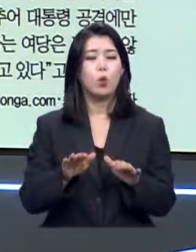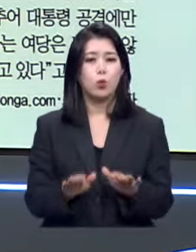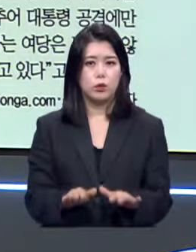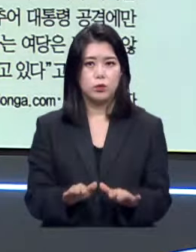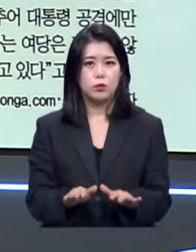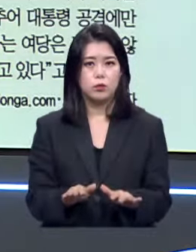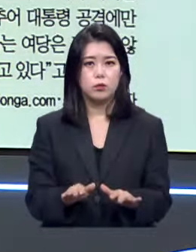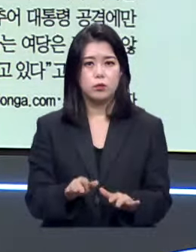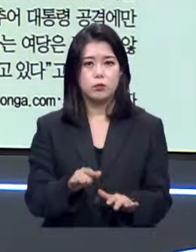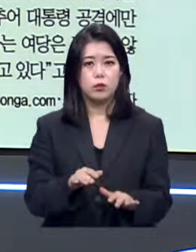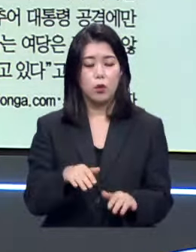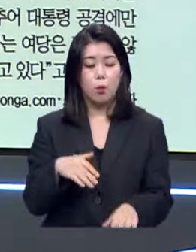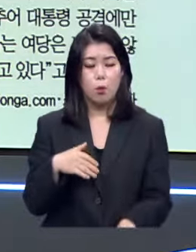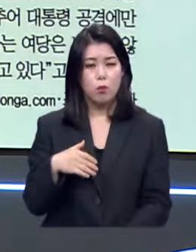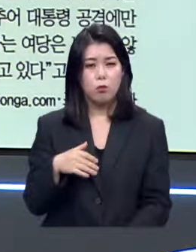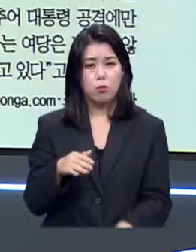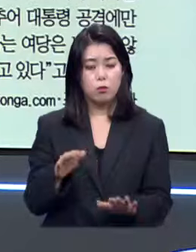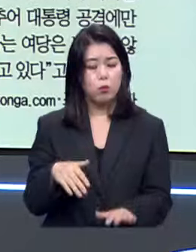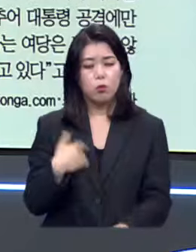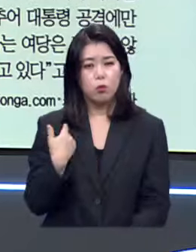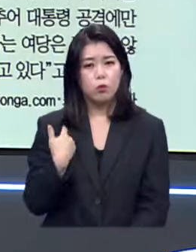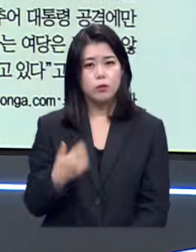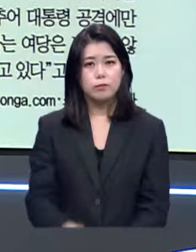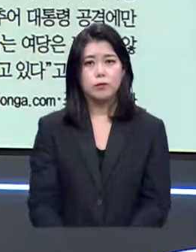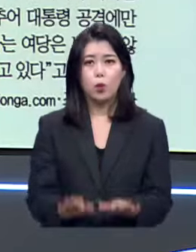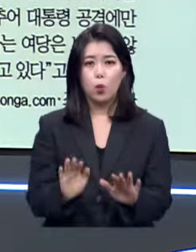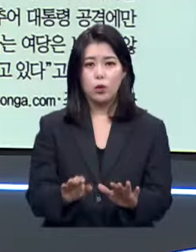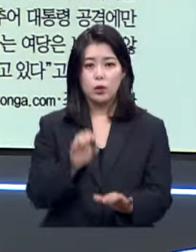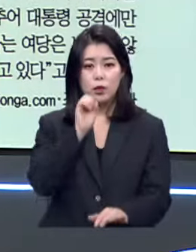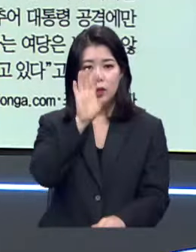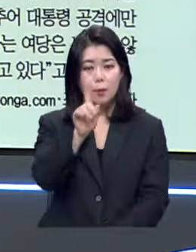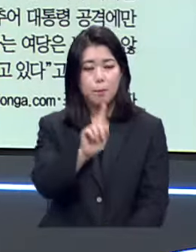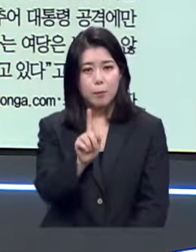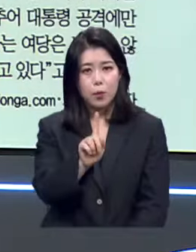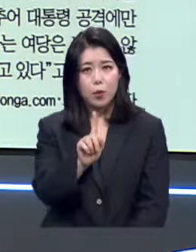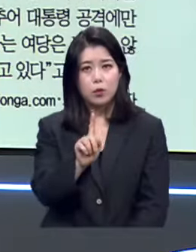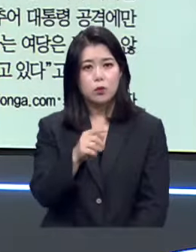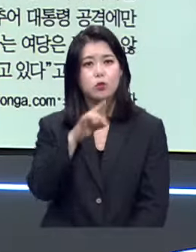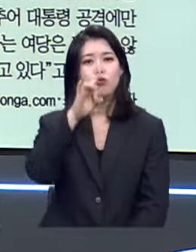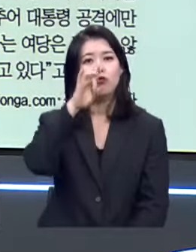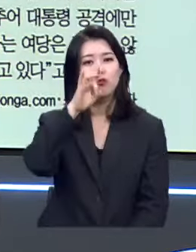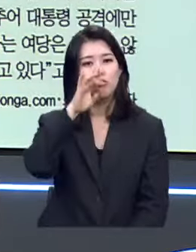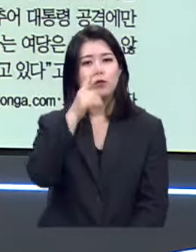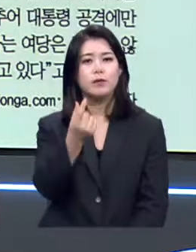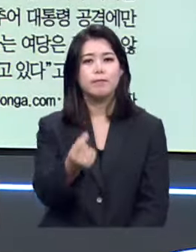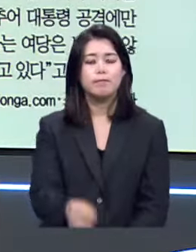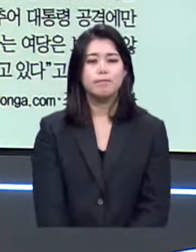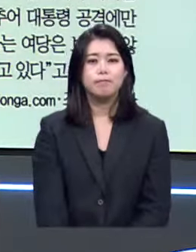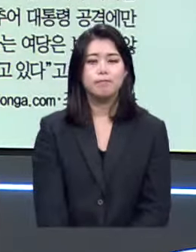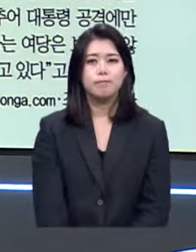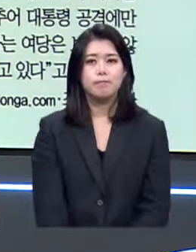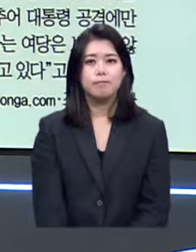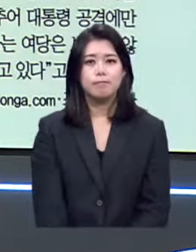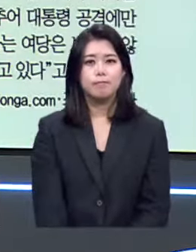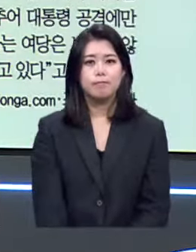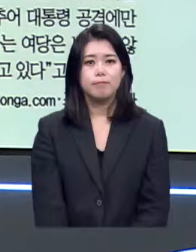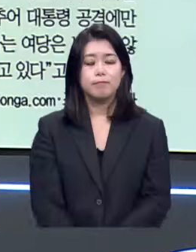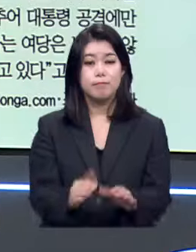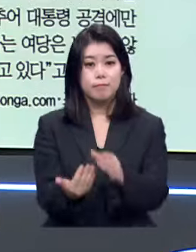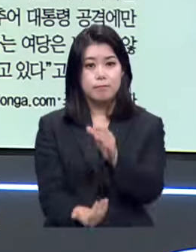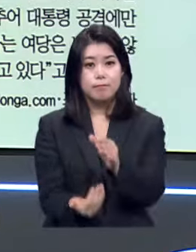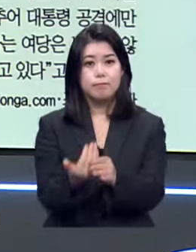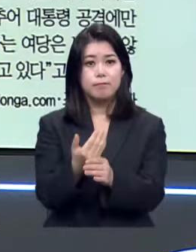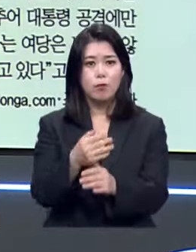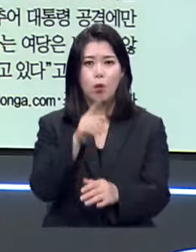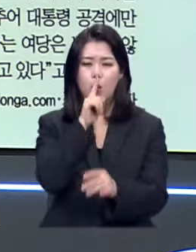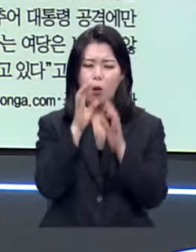지나서도 아는 바가 없다고 말할 수 없을 텐데 오늘은 어떤 입장을 낼 것이냐도 또 다른 이번이이 사건이